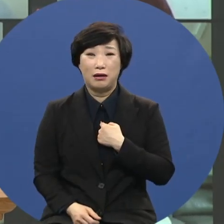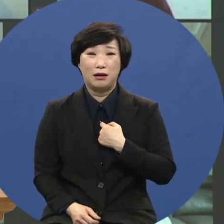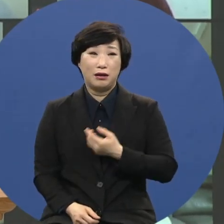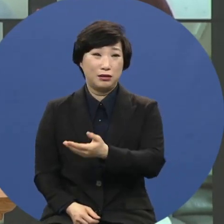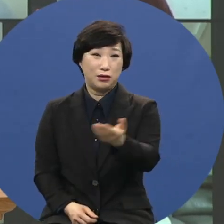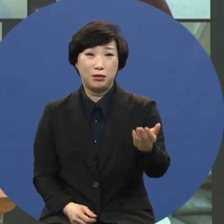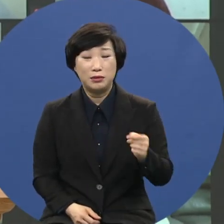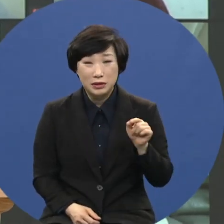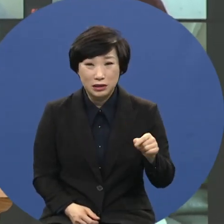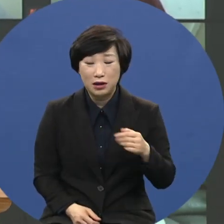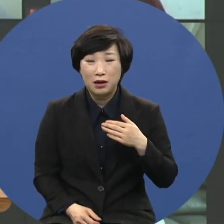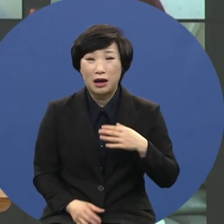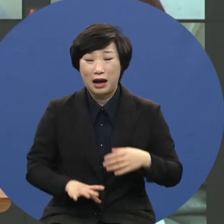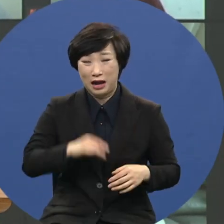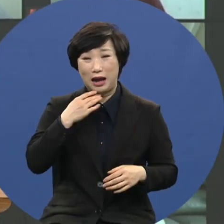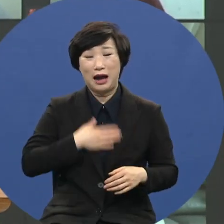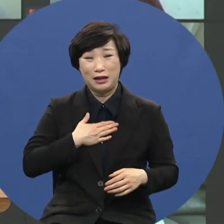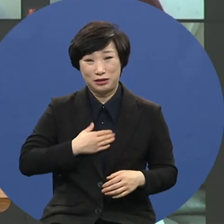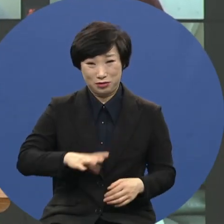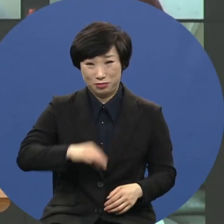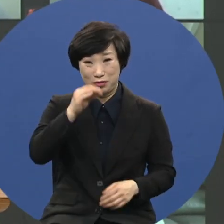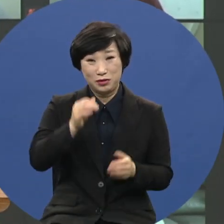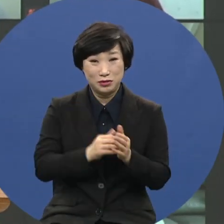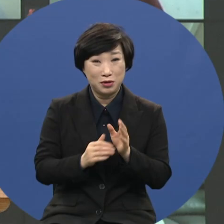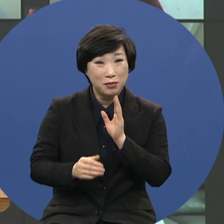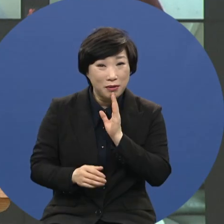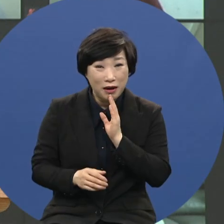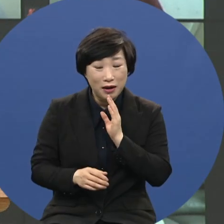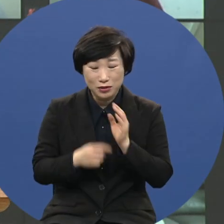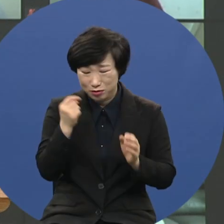우리는 이걸 먼저 듣잖아요. 철저하게.